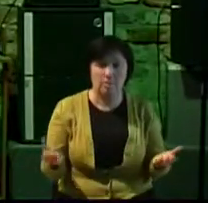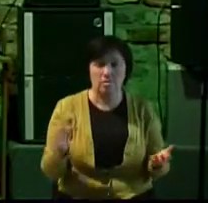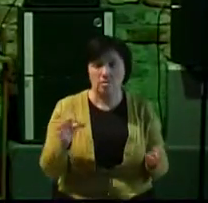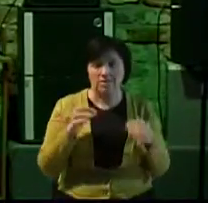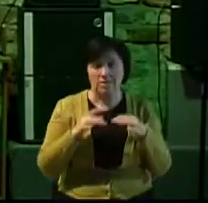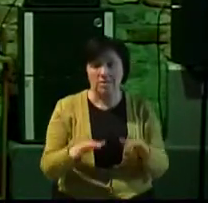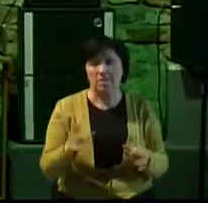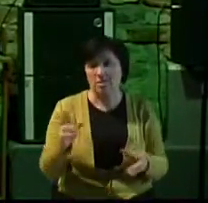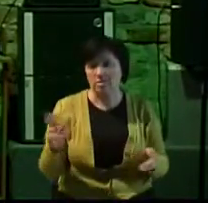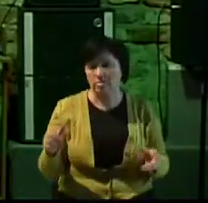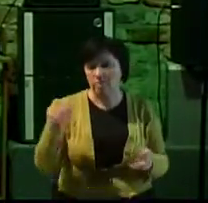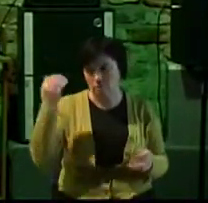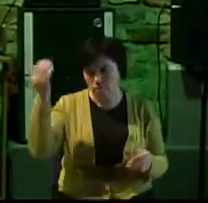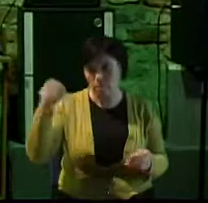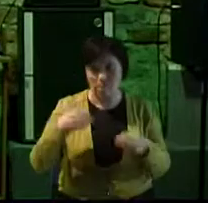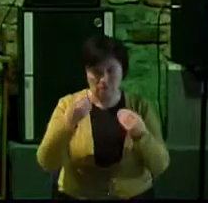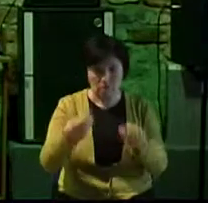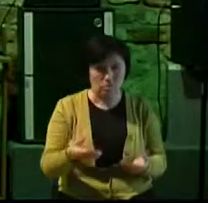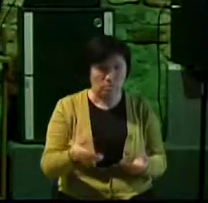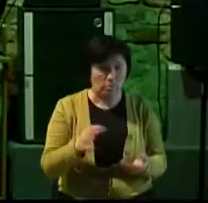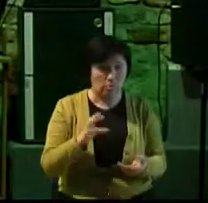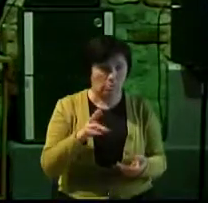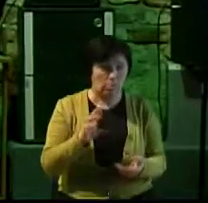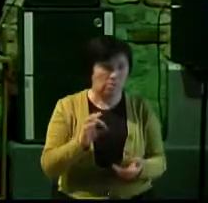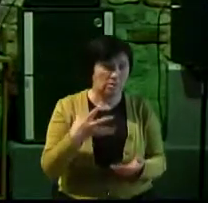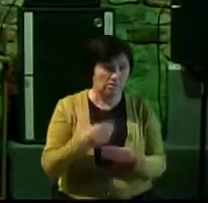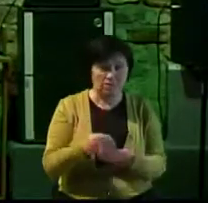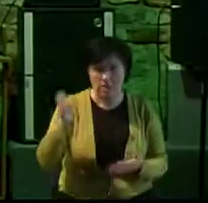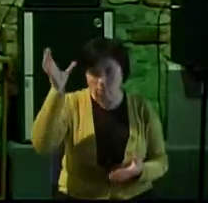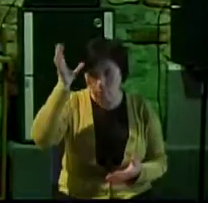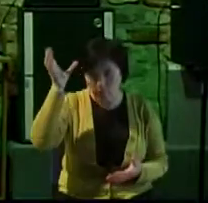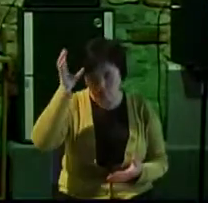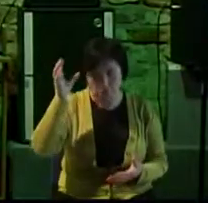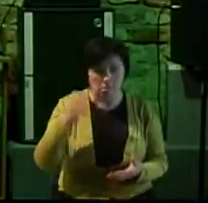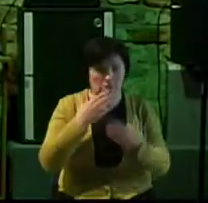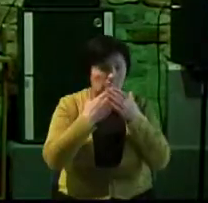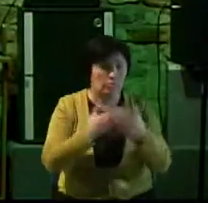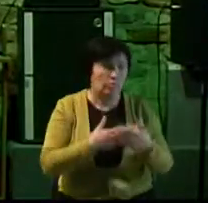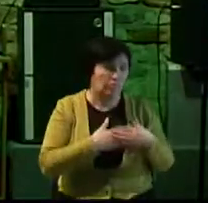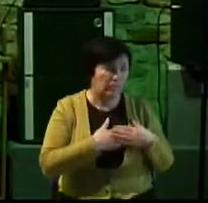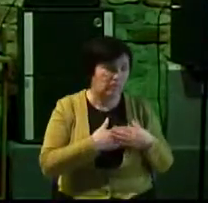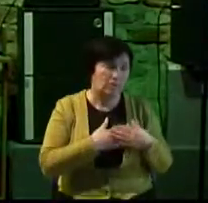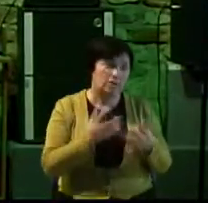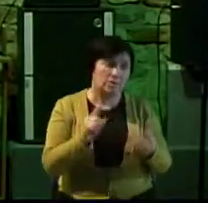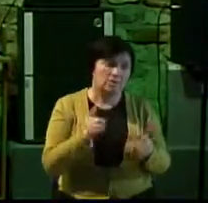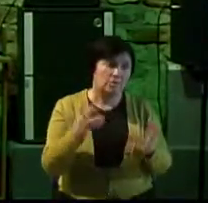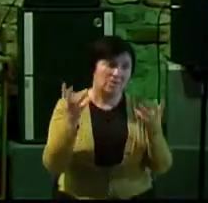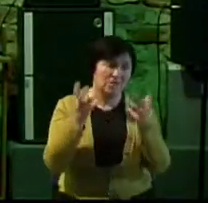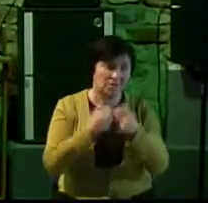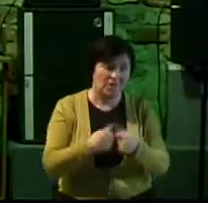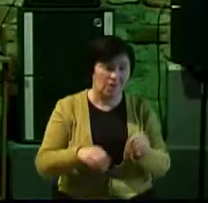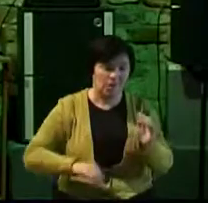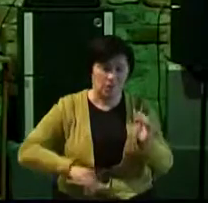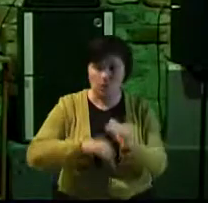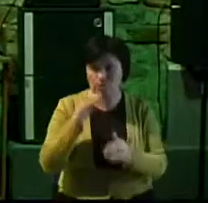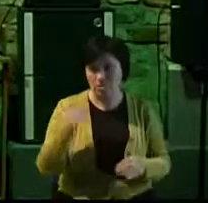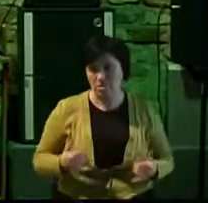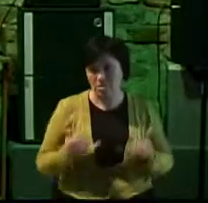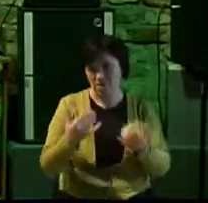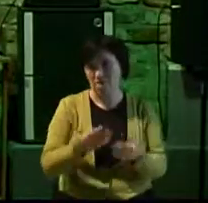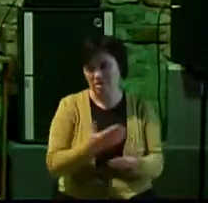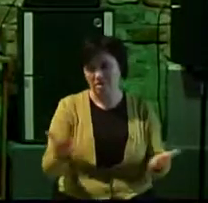согласятся, потому что Бог никогда не может творить грех. Бог никогда не может соглашаться с грехом или с чем-то